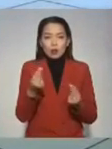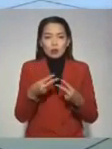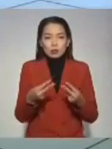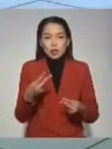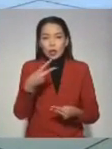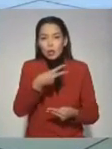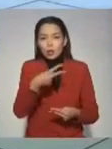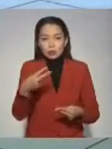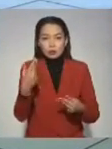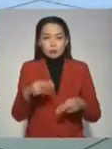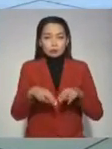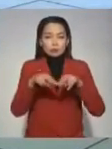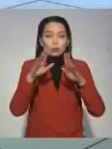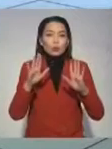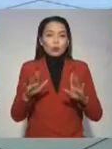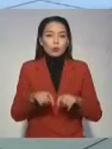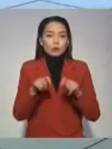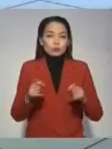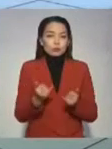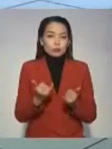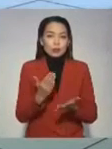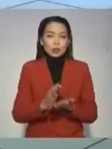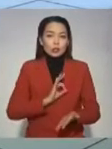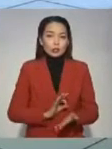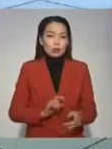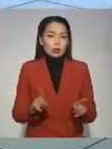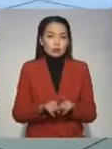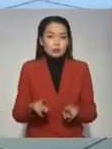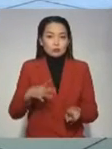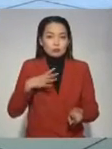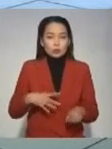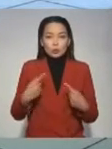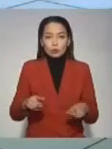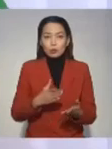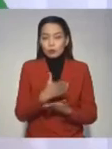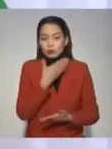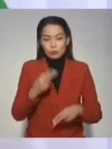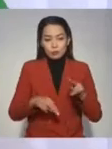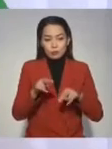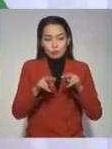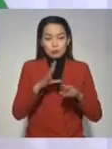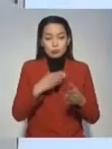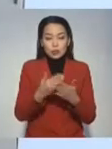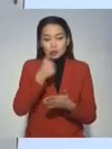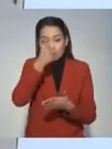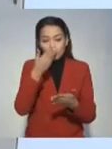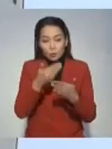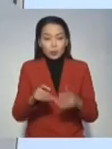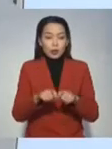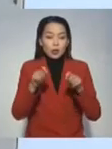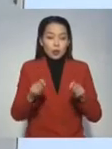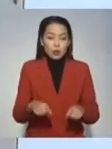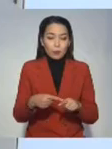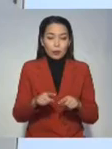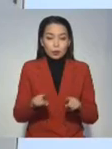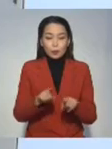тек іргетасын көтеруге жұмсалған. Шенділер мұндай шараға амалсыздан барғандарын айтады. Жаңа жыл қарсаңында ашылған бұл